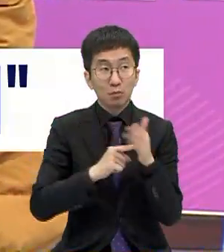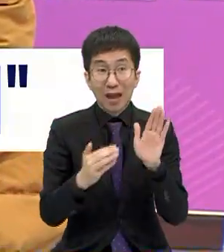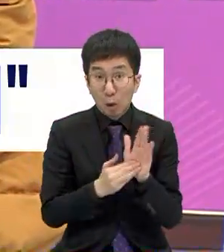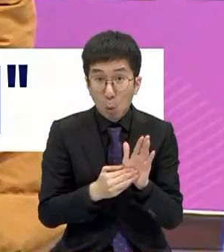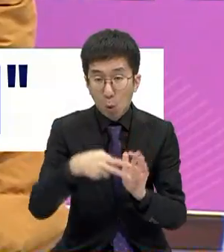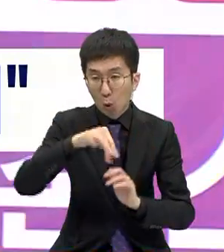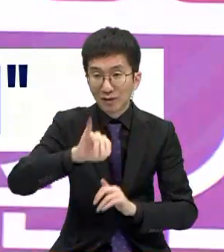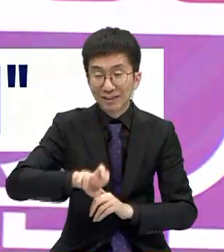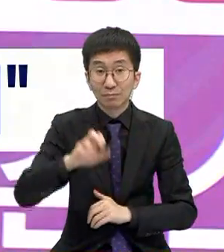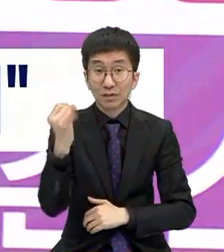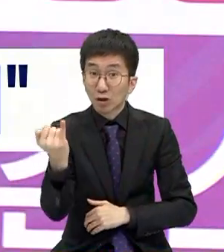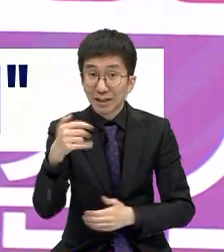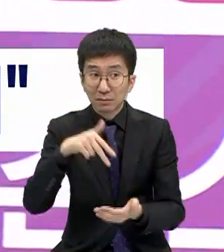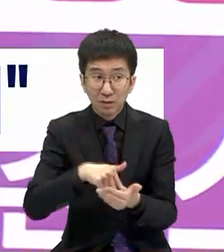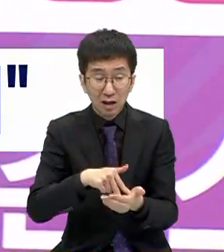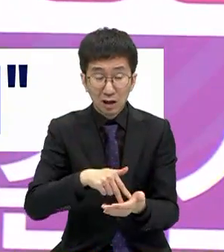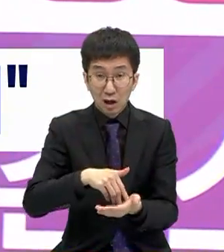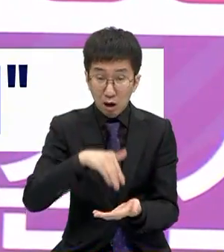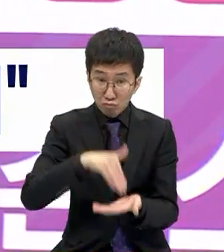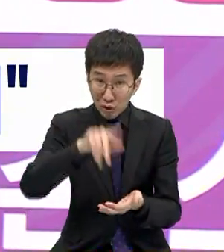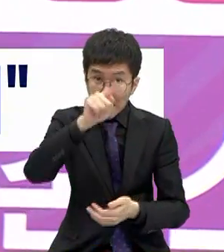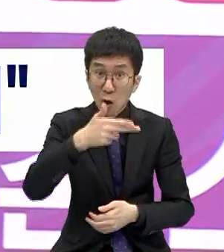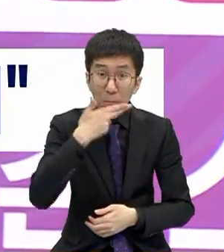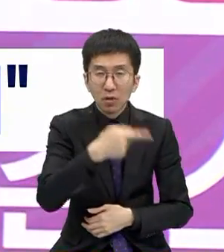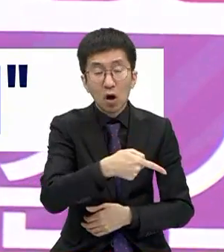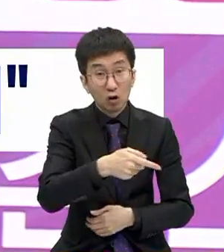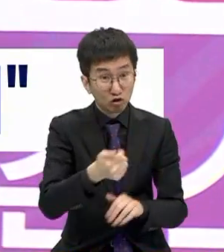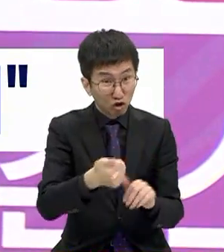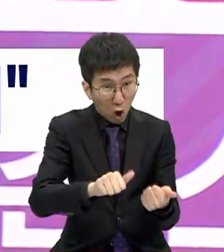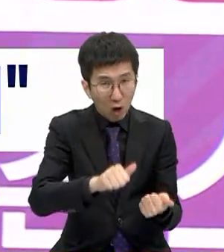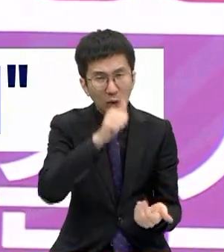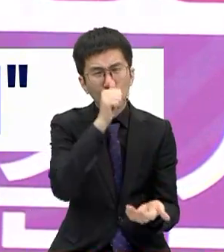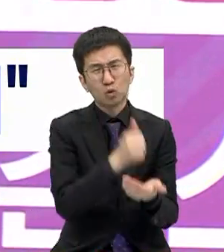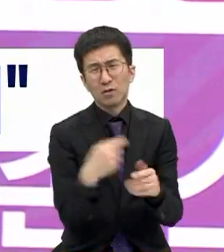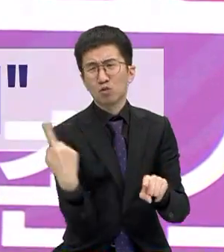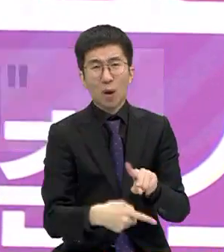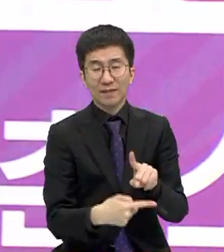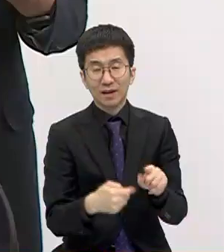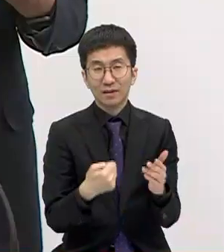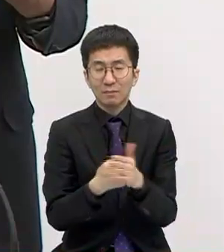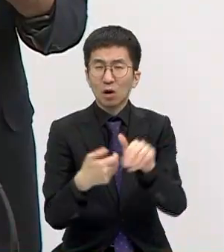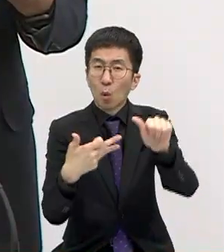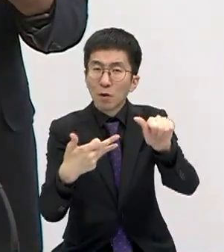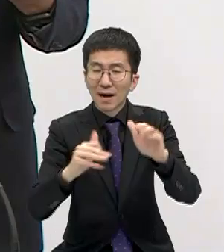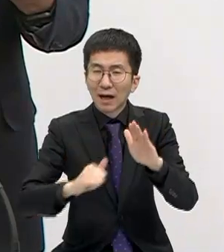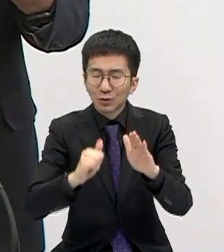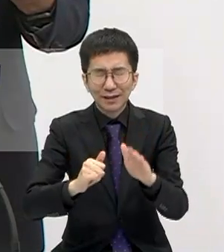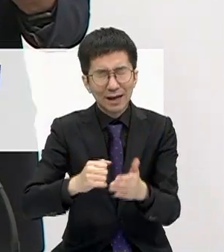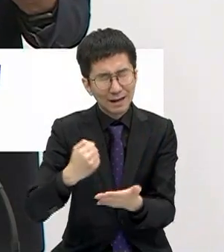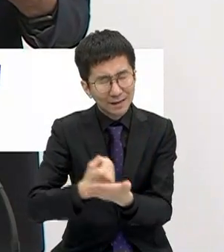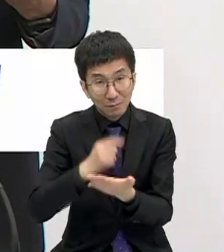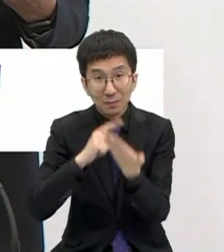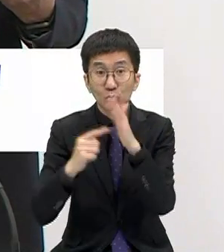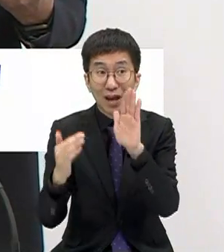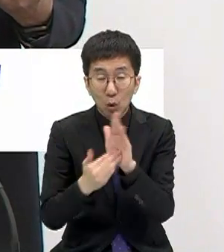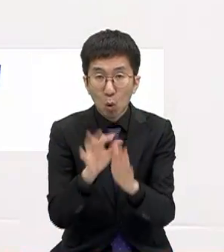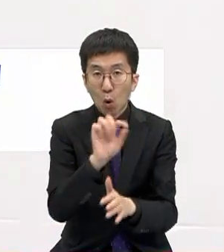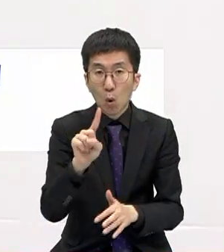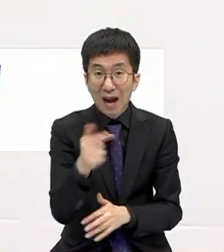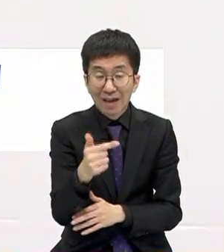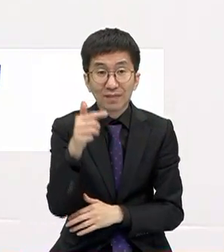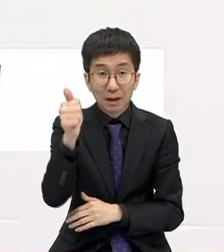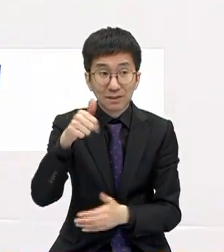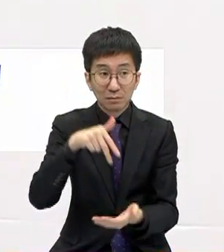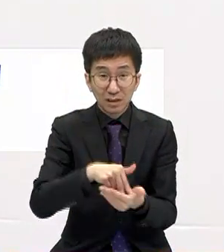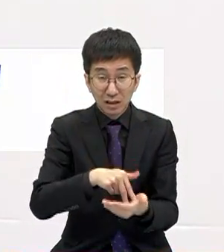후보는 성찰 없는 죽음은 그조차 유죄라며 5.18 유족들에게 위로를 전했고 안철수 국민의당 후보도 끝내